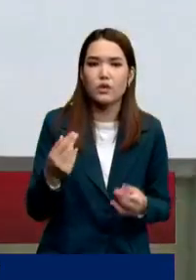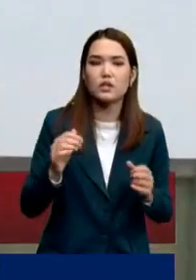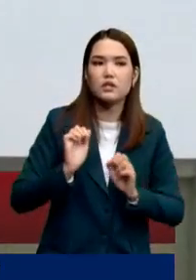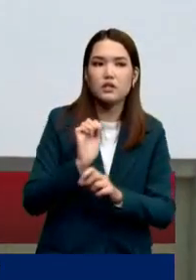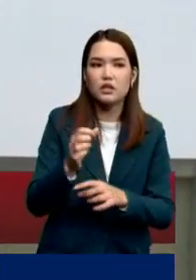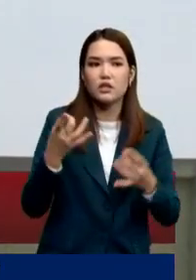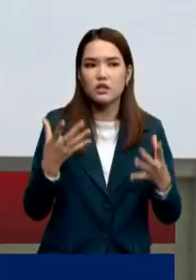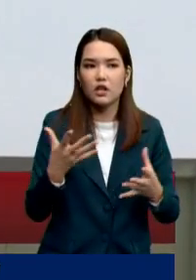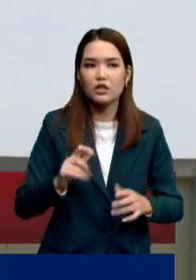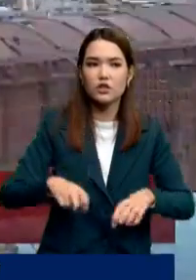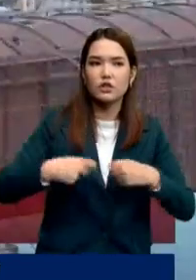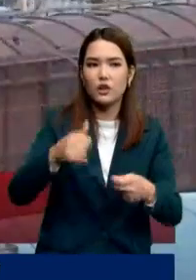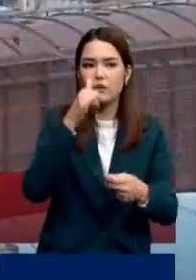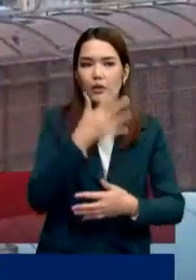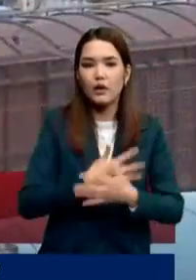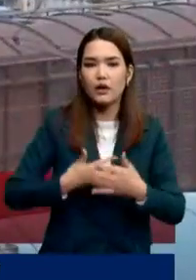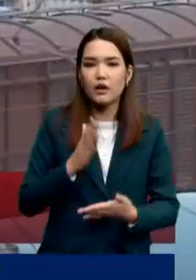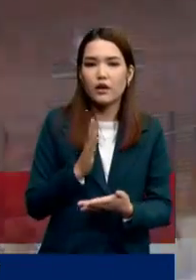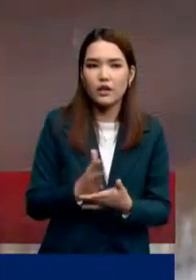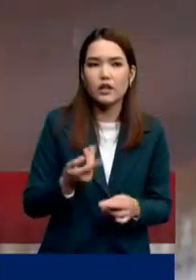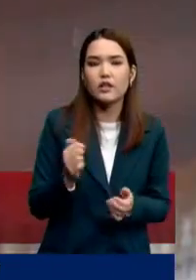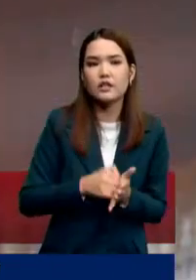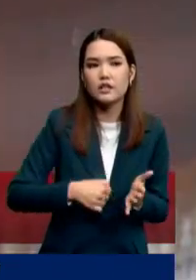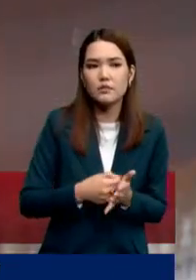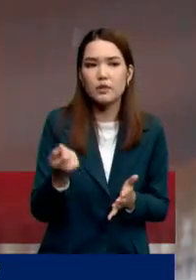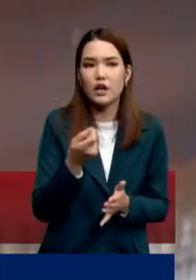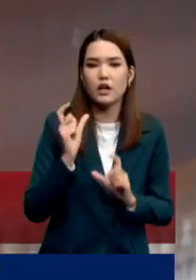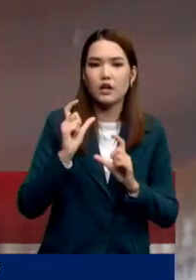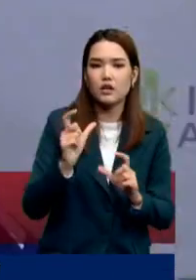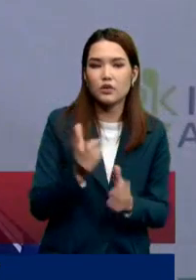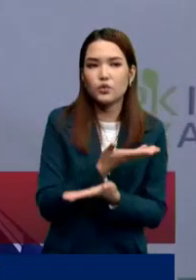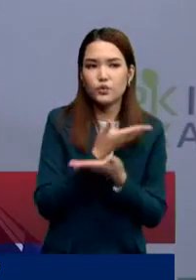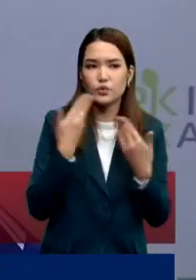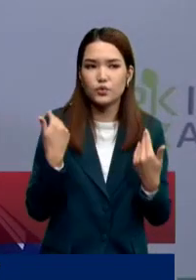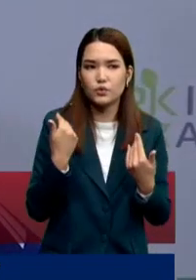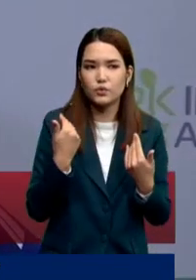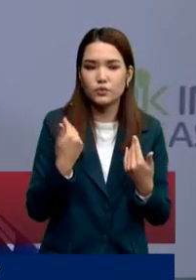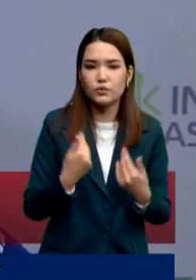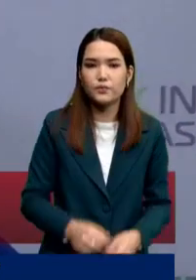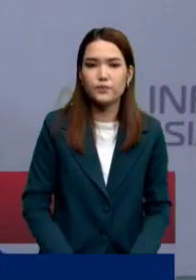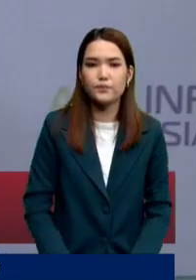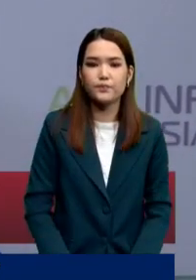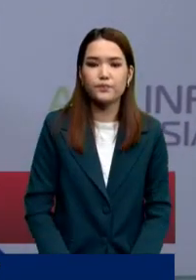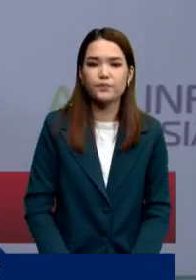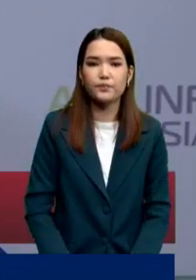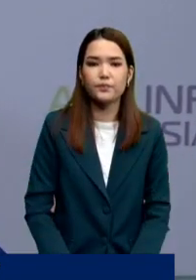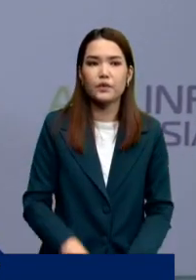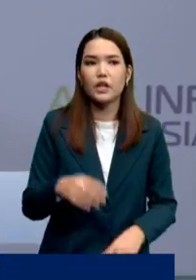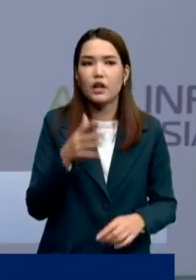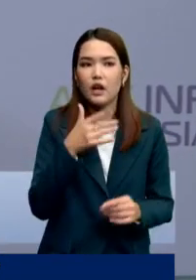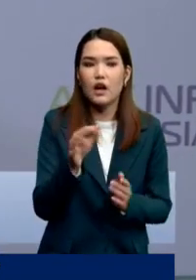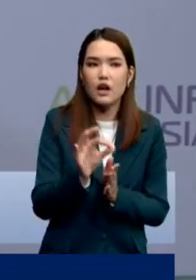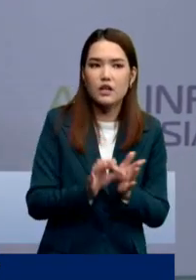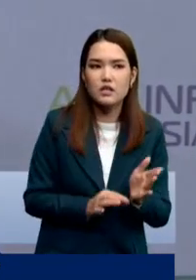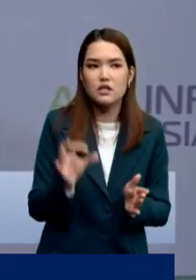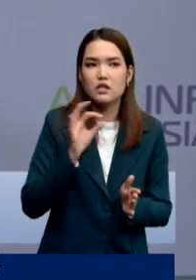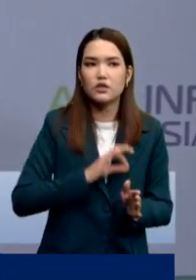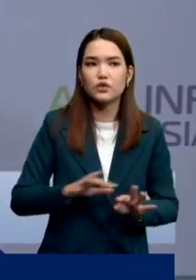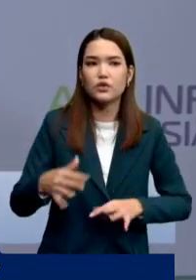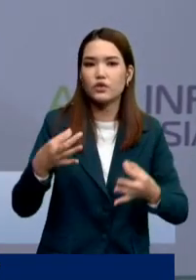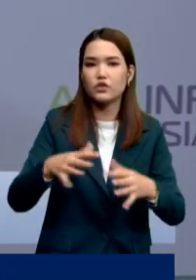алмай калабыз ба деп алаңдайт. Өйткени астыкты тасмалдайтын вагон жок. Элеваторга келген астык дер кезинде экспортко келип